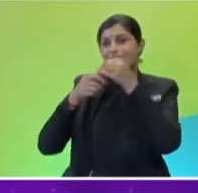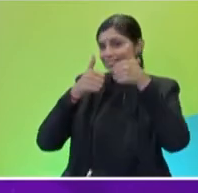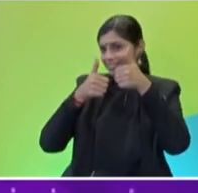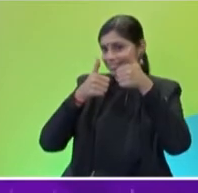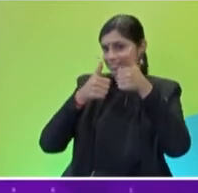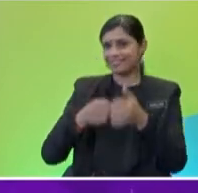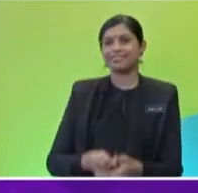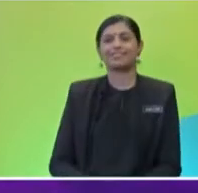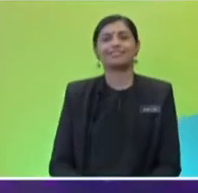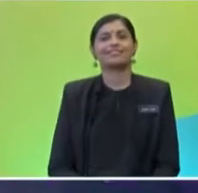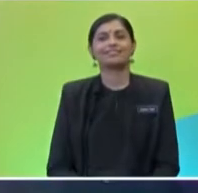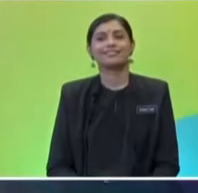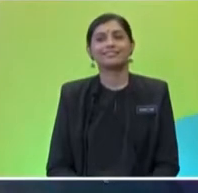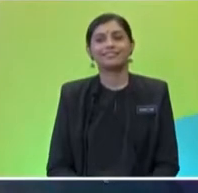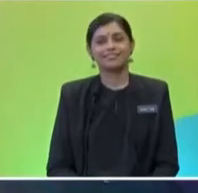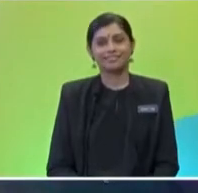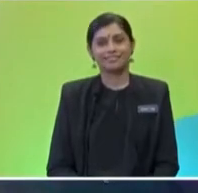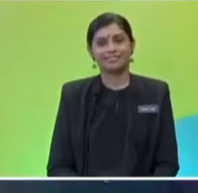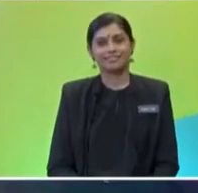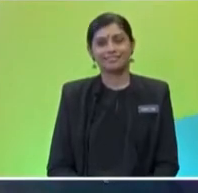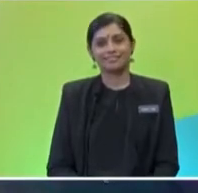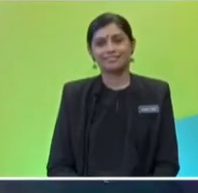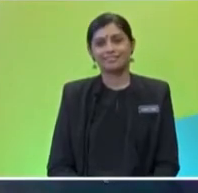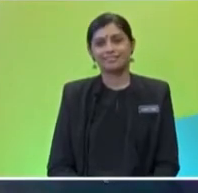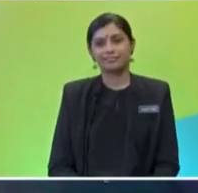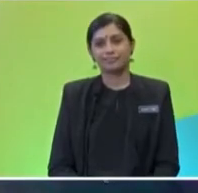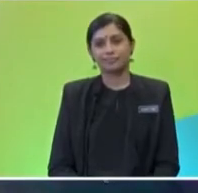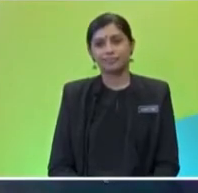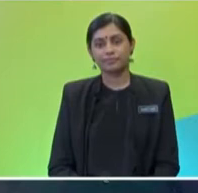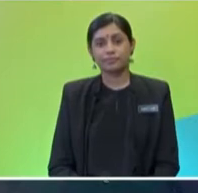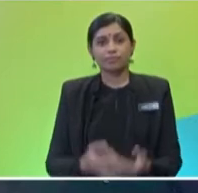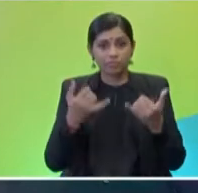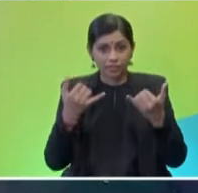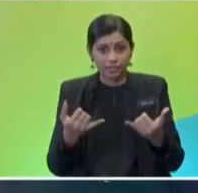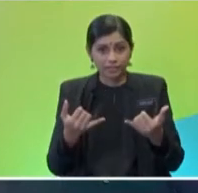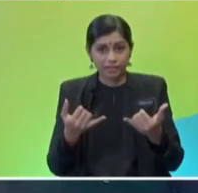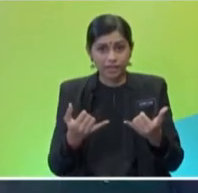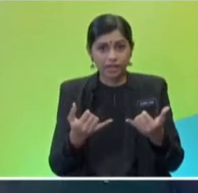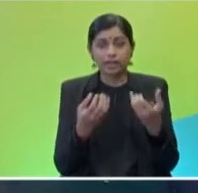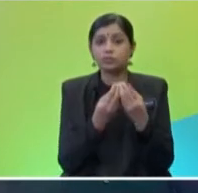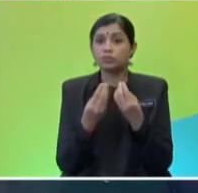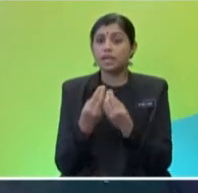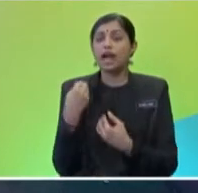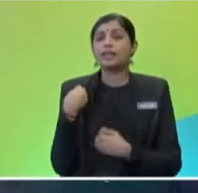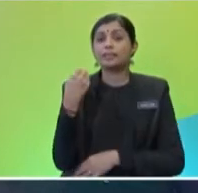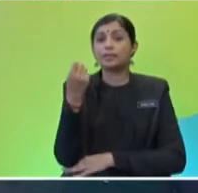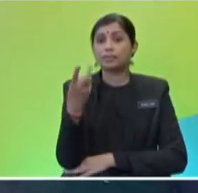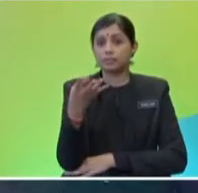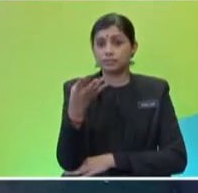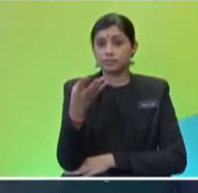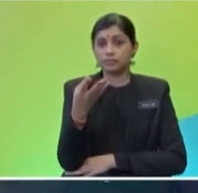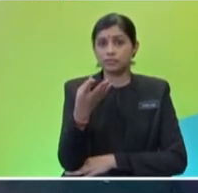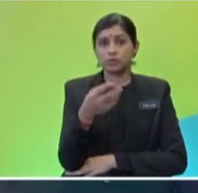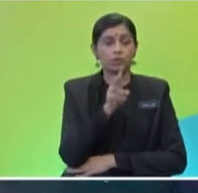bagus untuk Puteri. Puteri dan seterusnya. Jumlahnya ada berapa? Ada berapa, ya? Ada